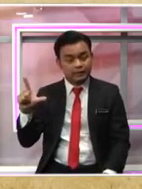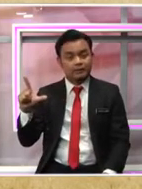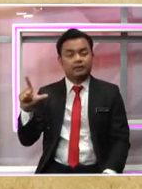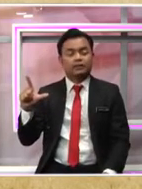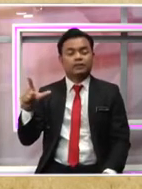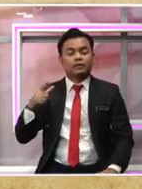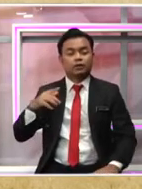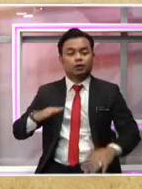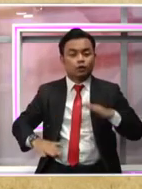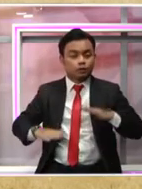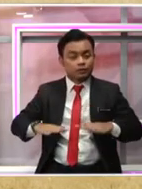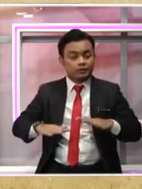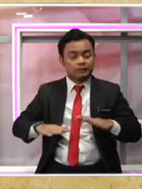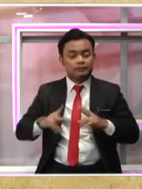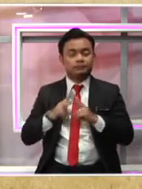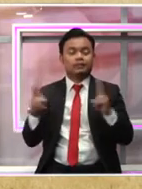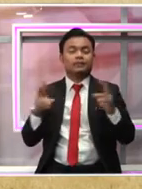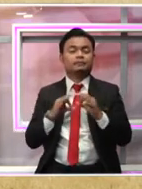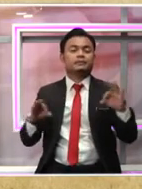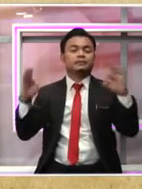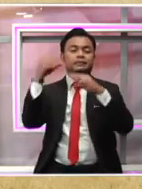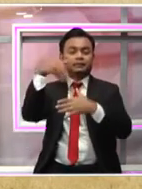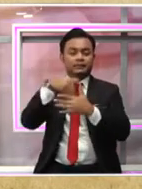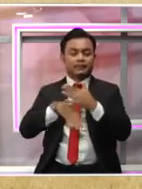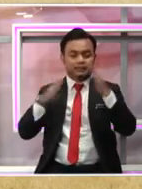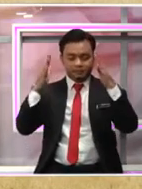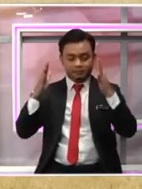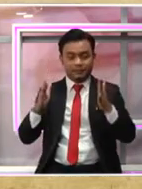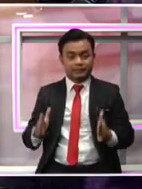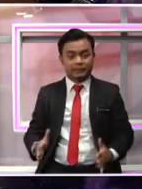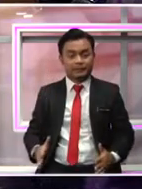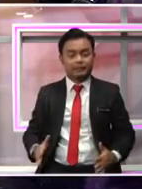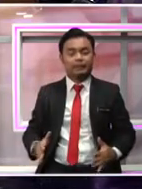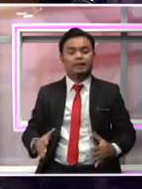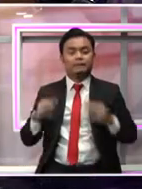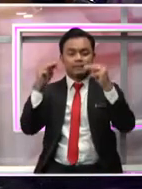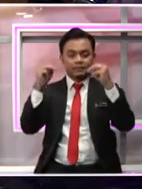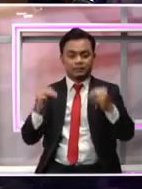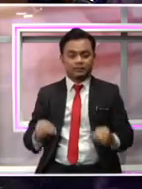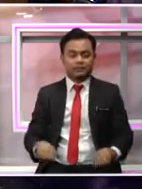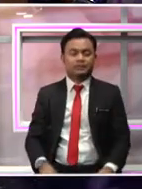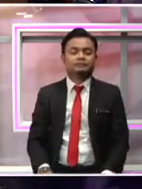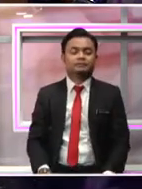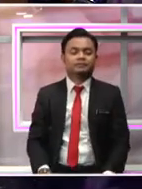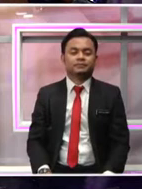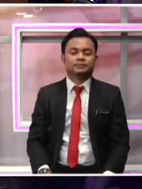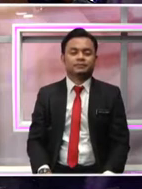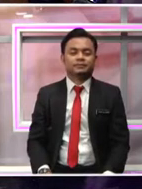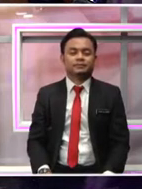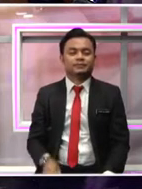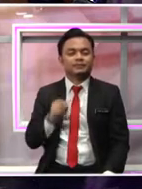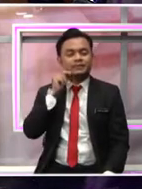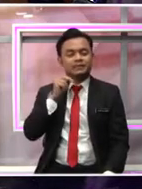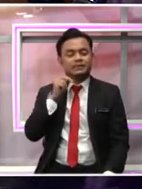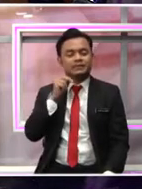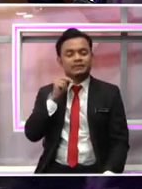dalam badan manusia ya bagus Nisa bisa menggunakan generasi yang sangat